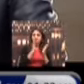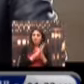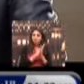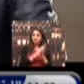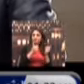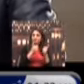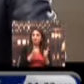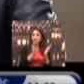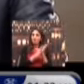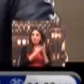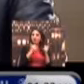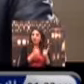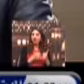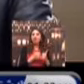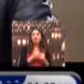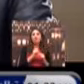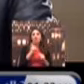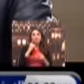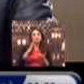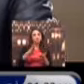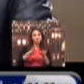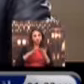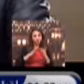بيشجعوه من غير اي حاجة. وبرضك يعني